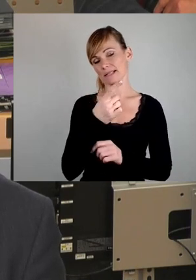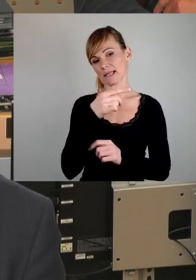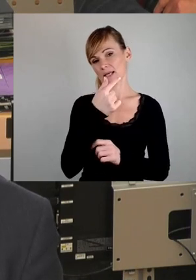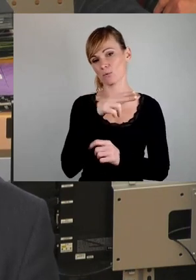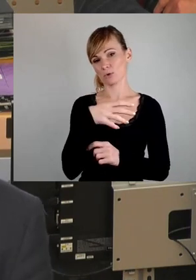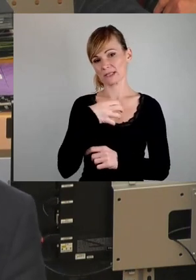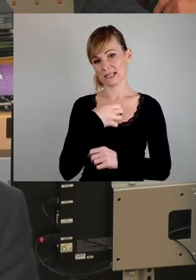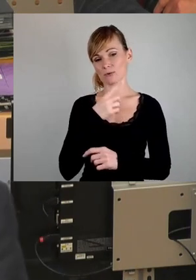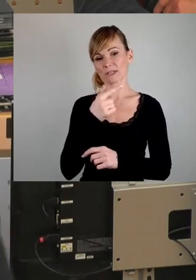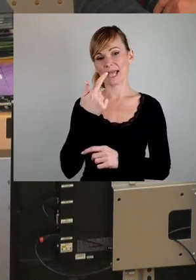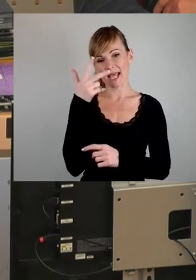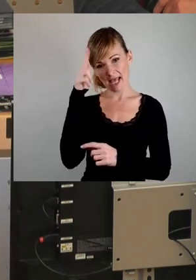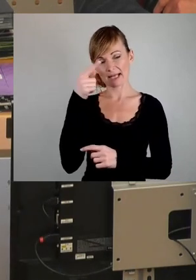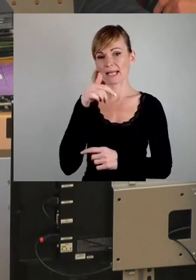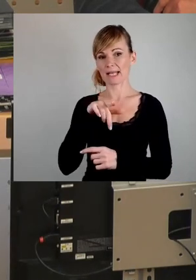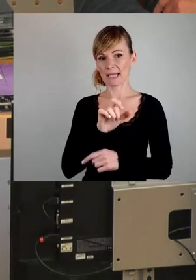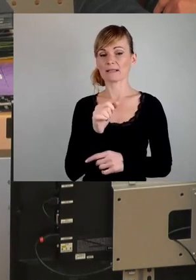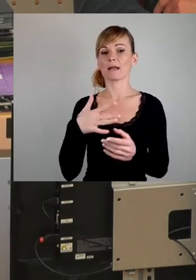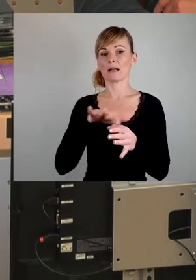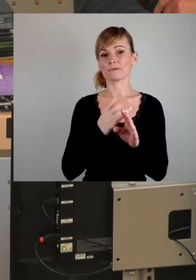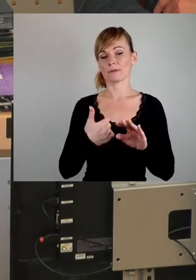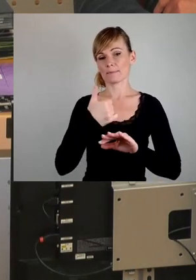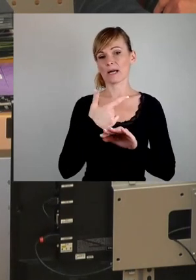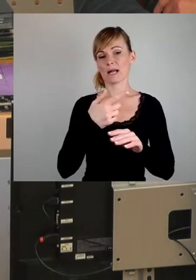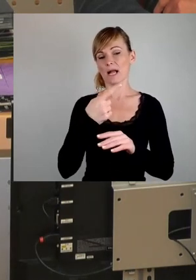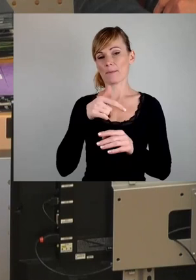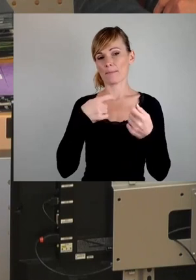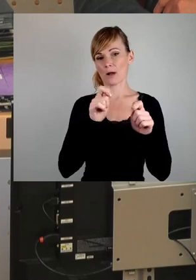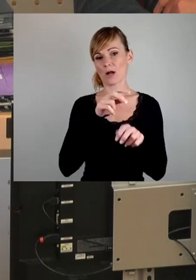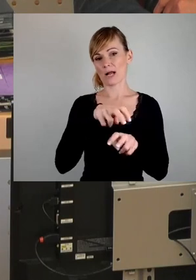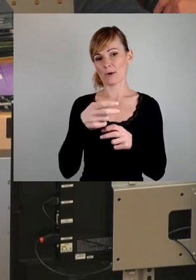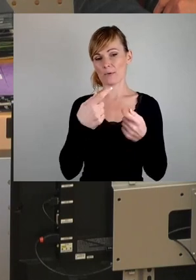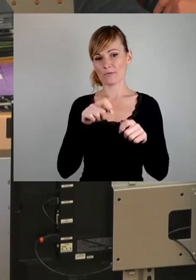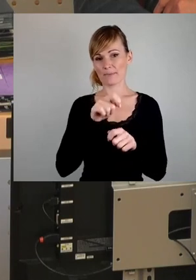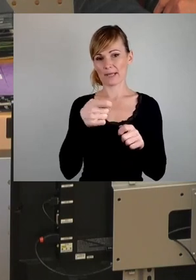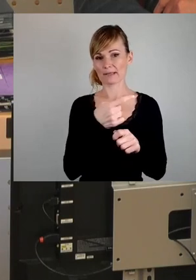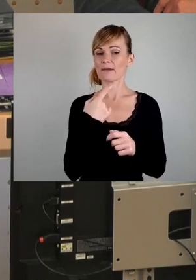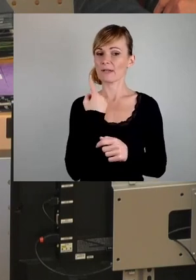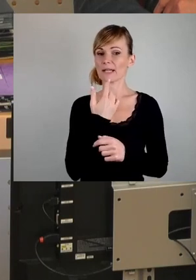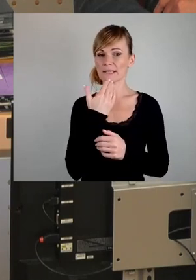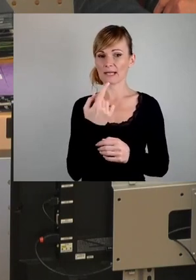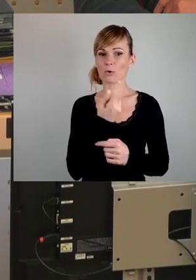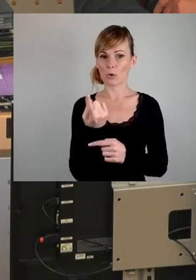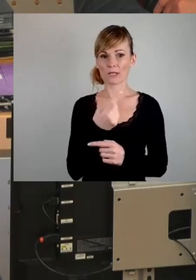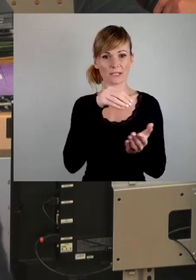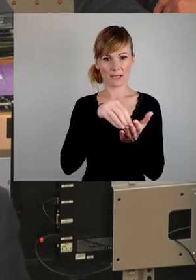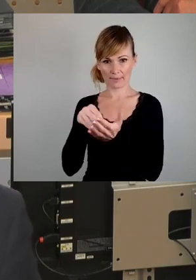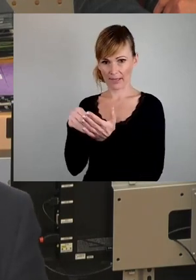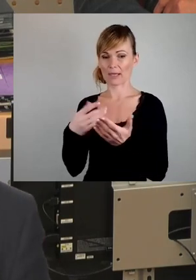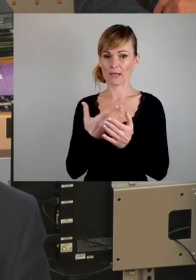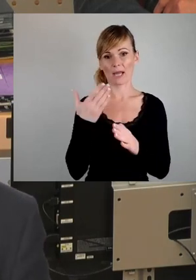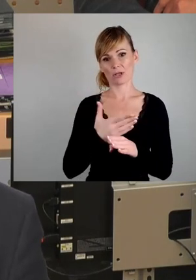Galabauverbandes. Vielen Dank, dass Sie heute unsere Entscheidung im Stadtrat verfolgen werden. Schon